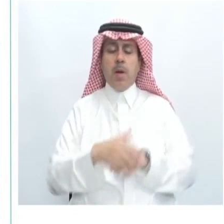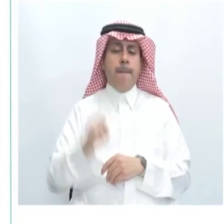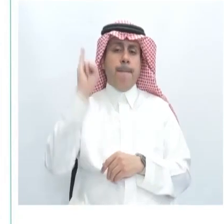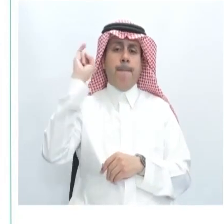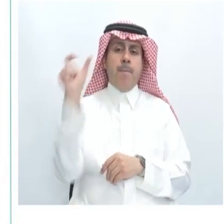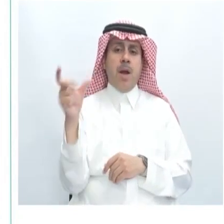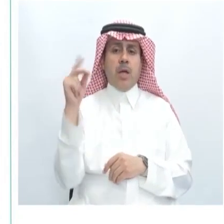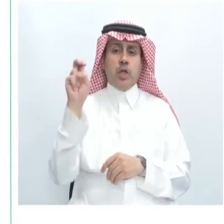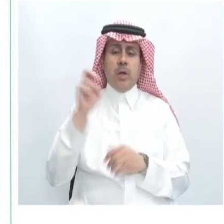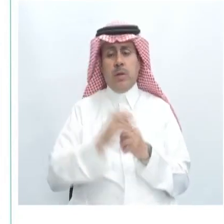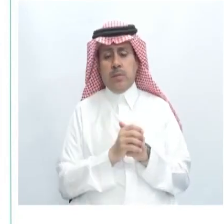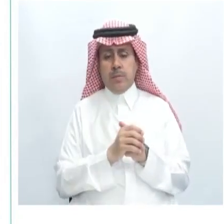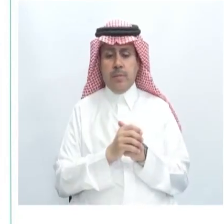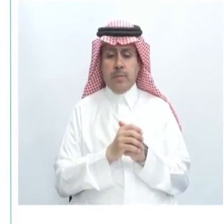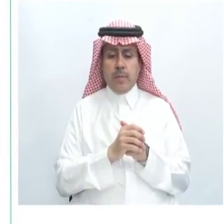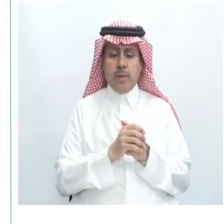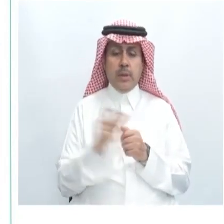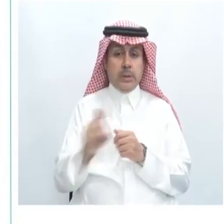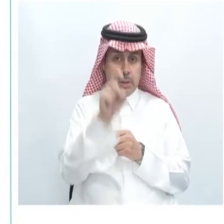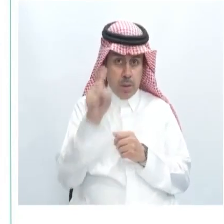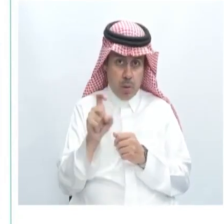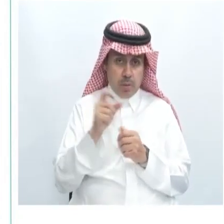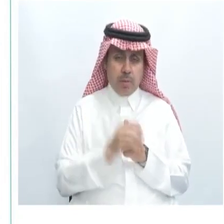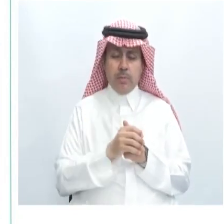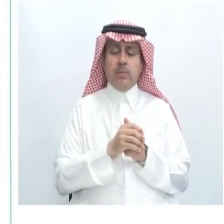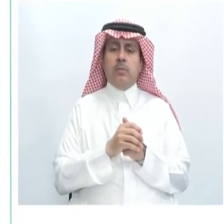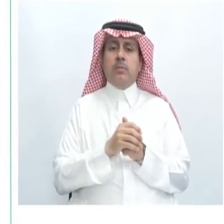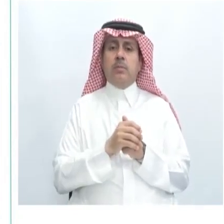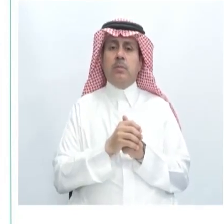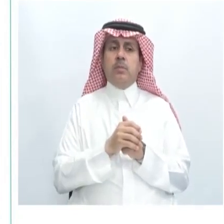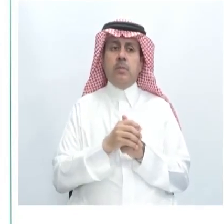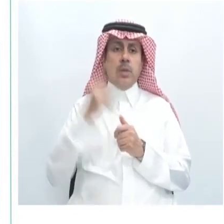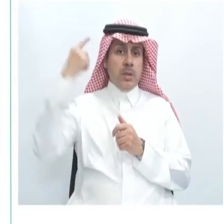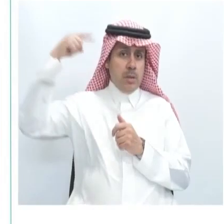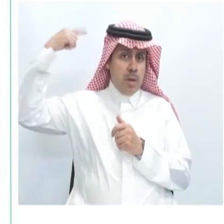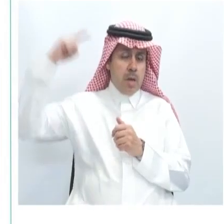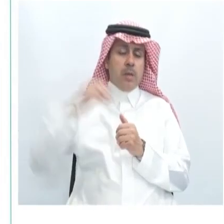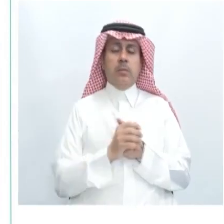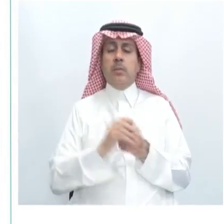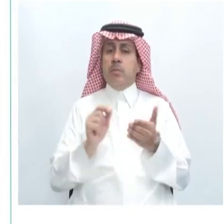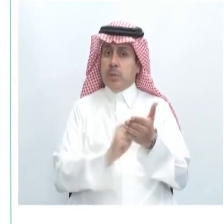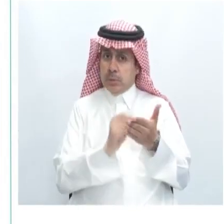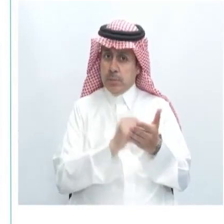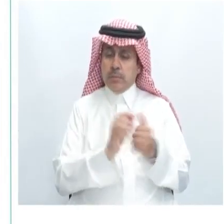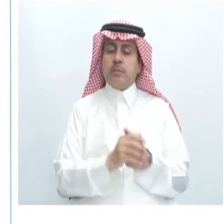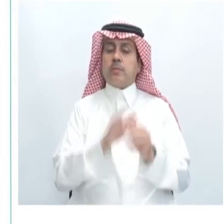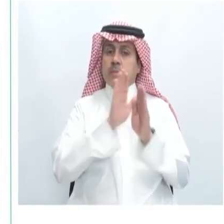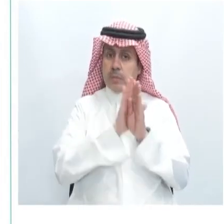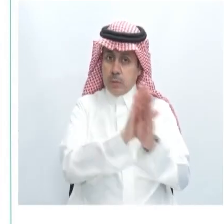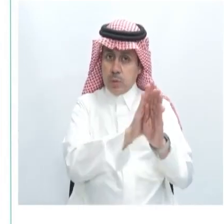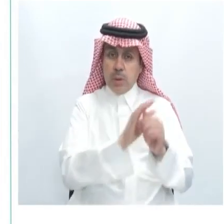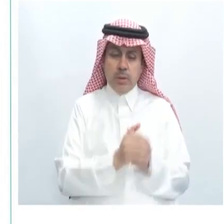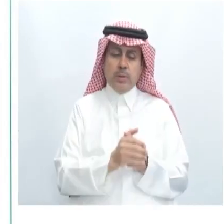وناقش كيف تتصل ببعضه هذه التساؤلات او الاستذكار محاوله الكتابه تساعدك في